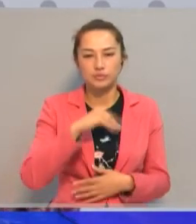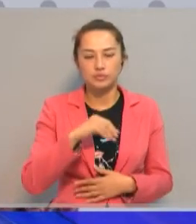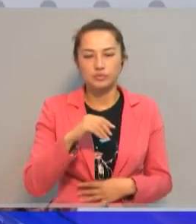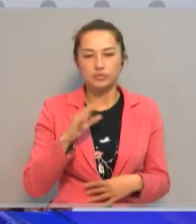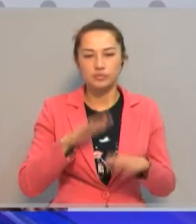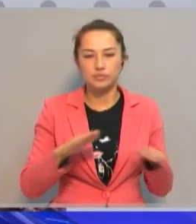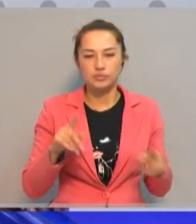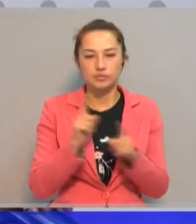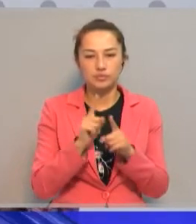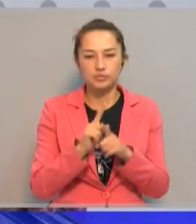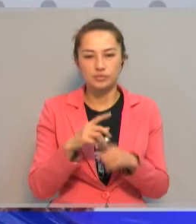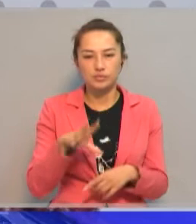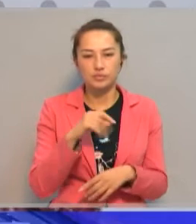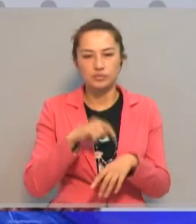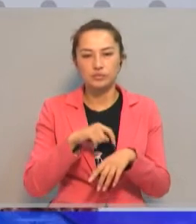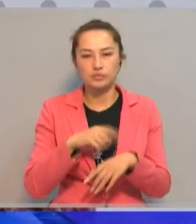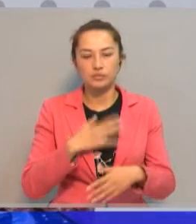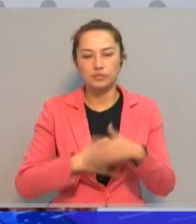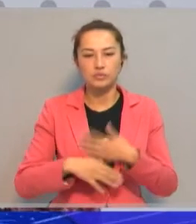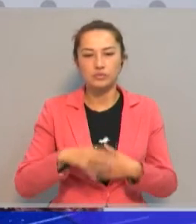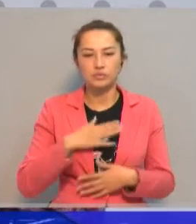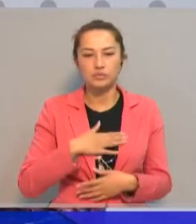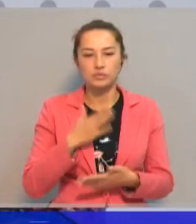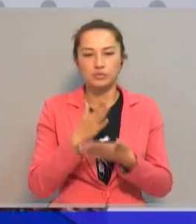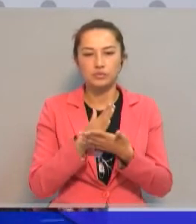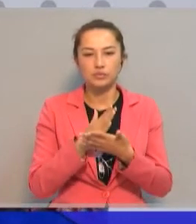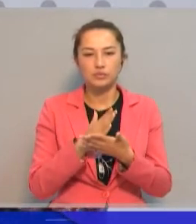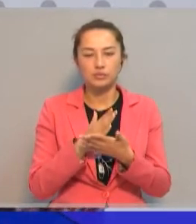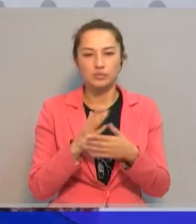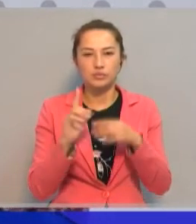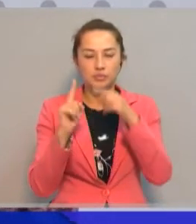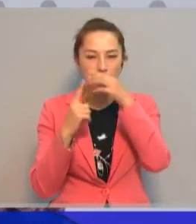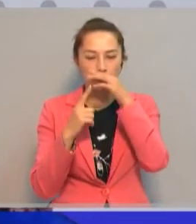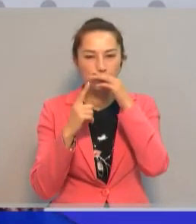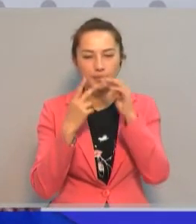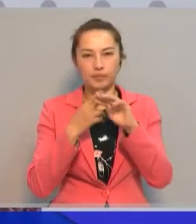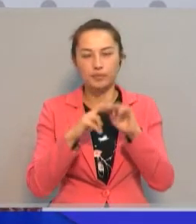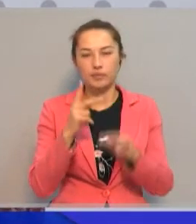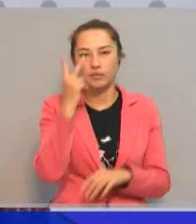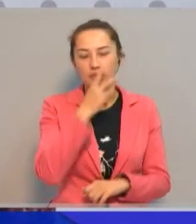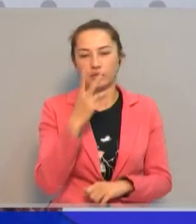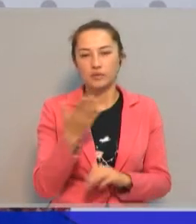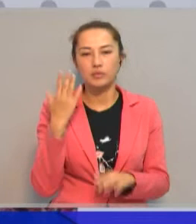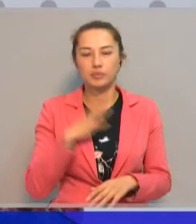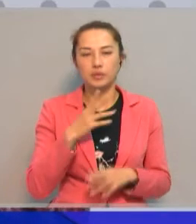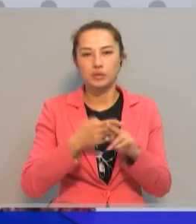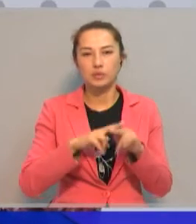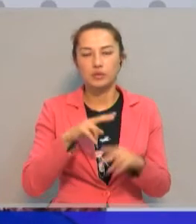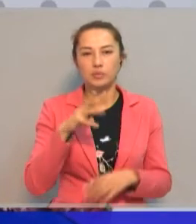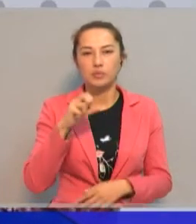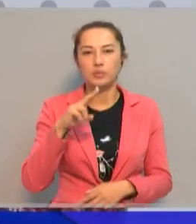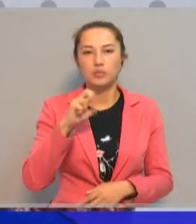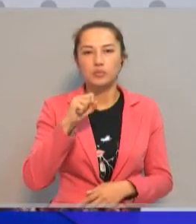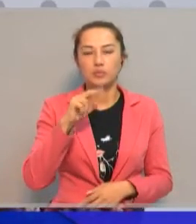кішкентай сәбилері бар аналардың үлкен қуанышы болып саналады. Өткені осыдан 2 жыл бұрын мама подиум дүкені ашылғаннан